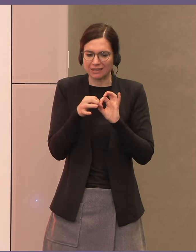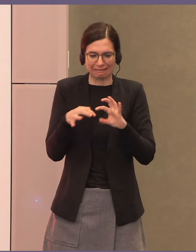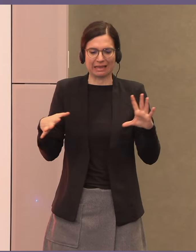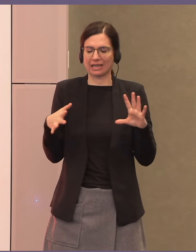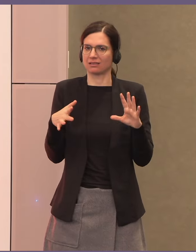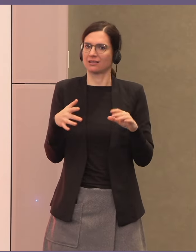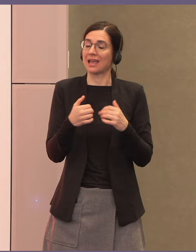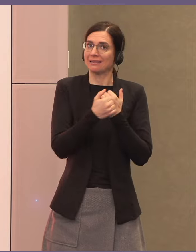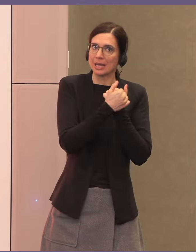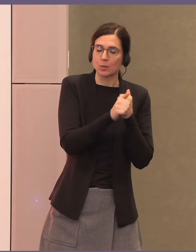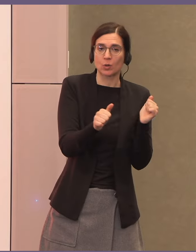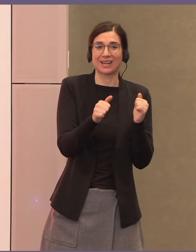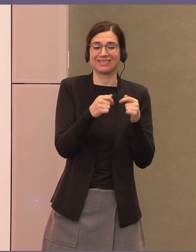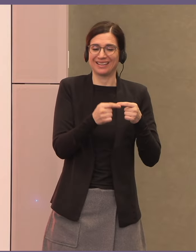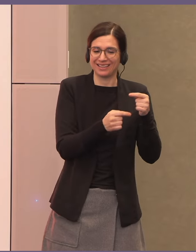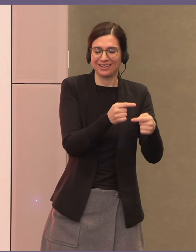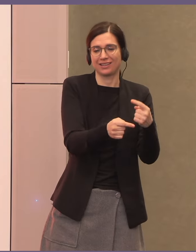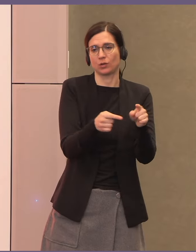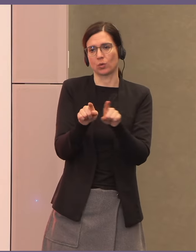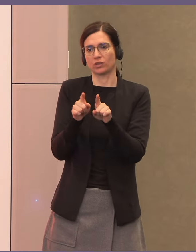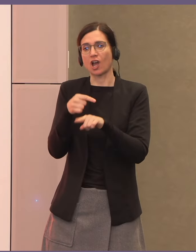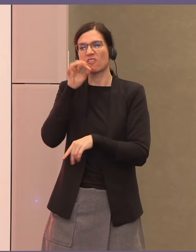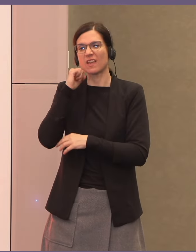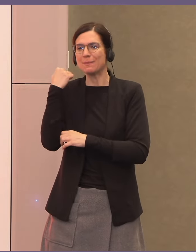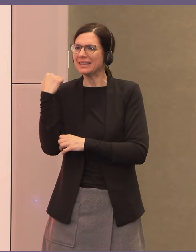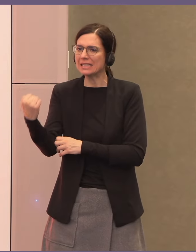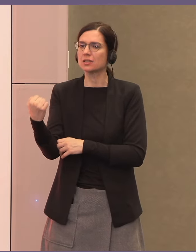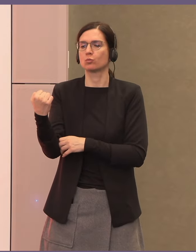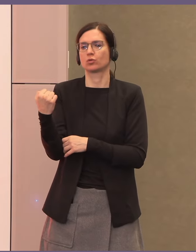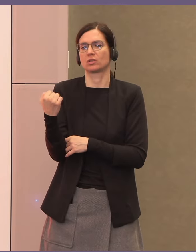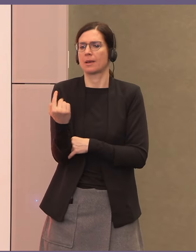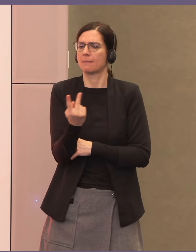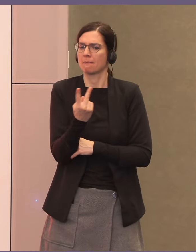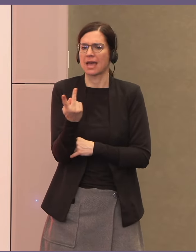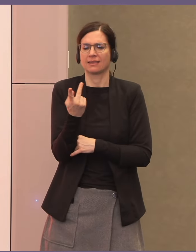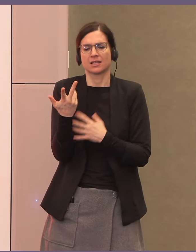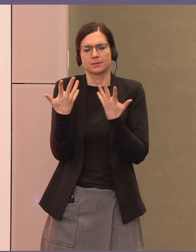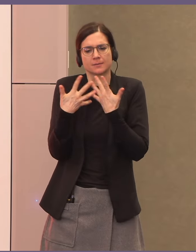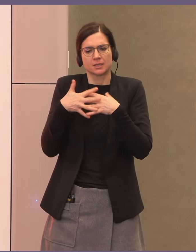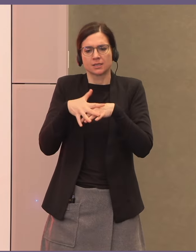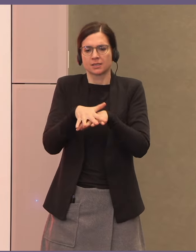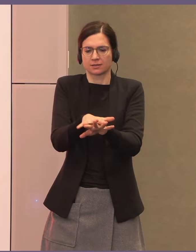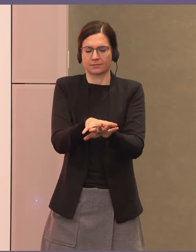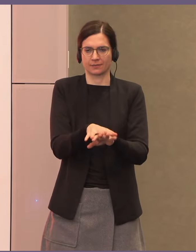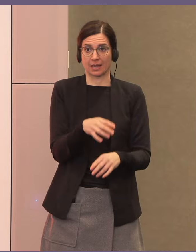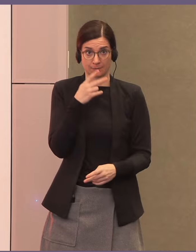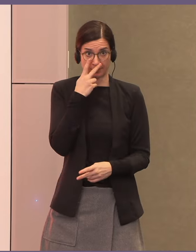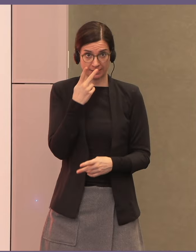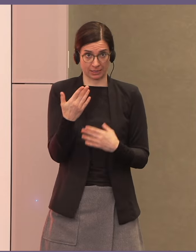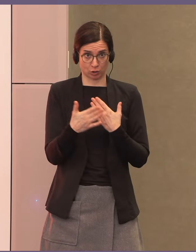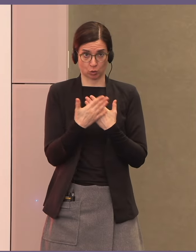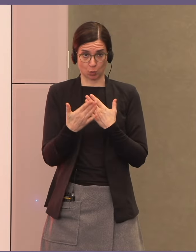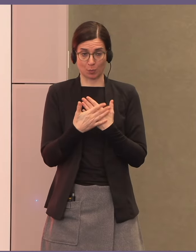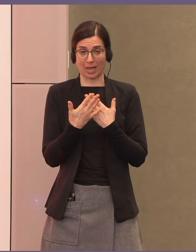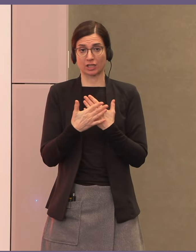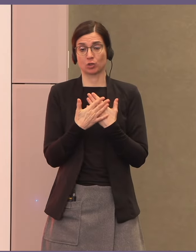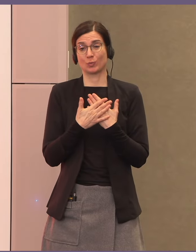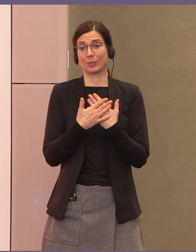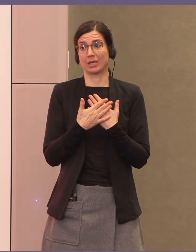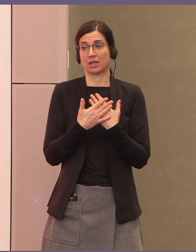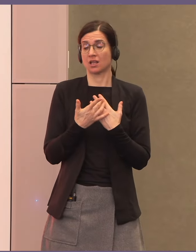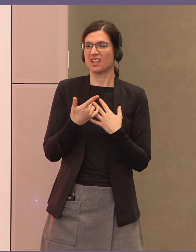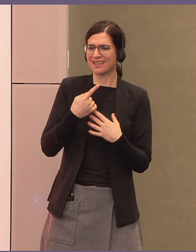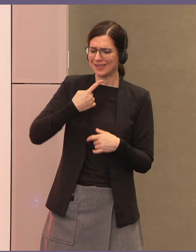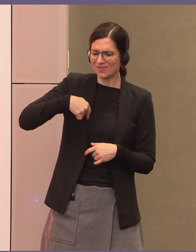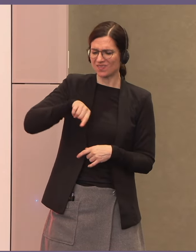einer demokratischen Entwicklung und dem Feminismus auch gibt. Man sieht es vor allem dort, wo wir und